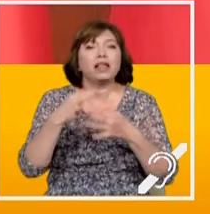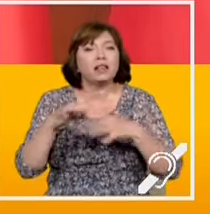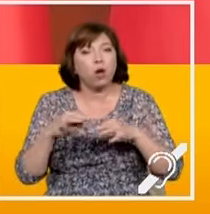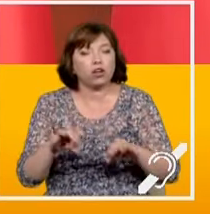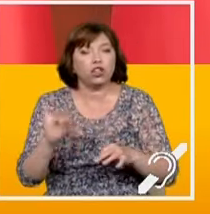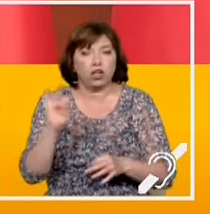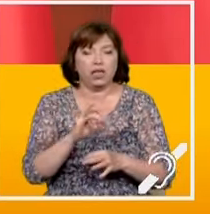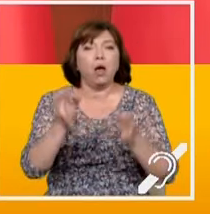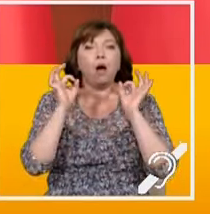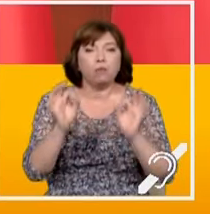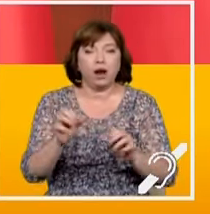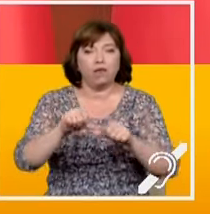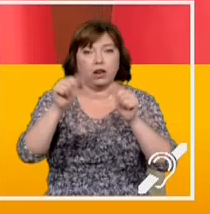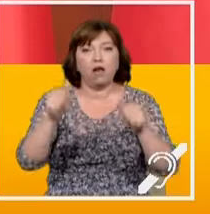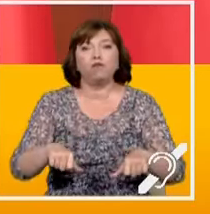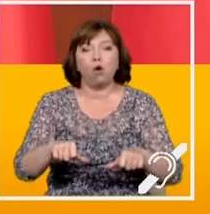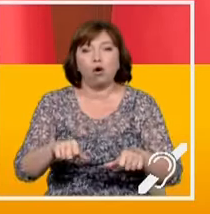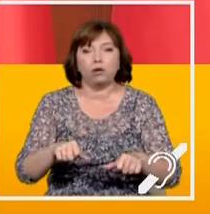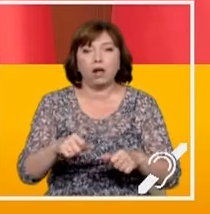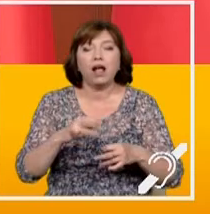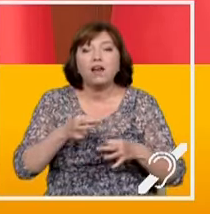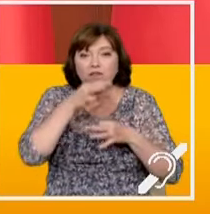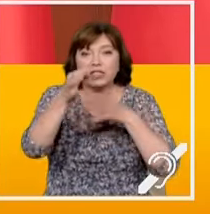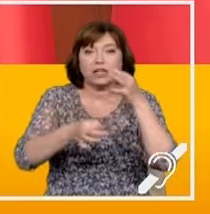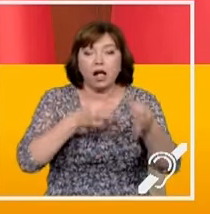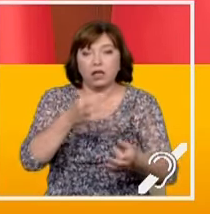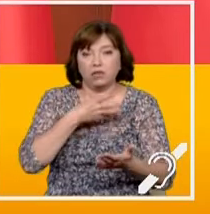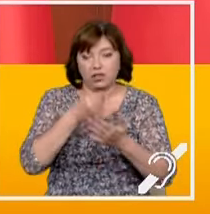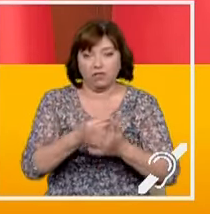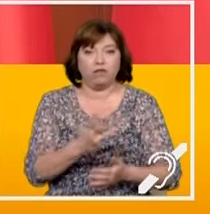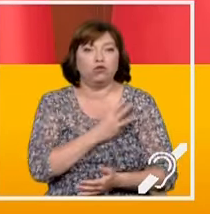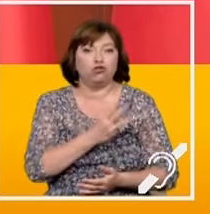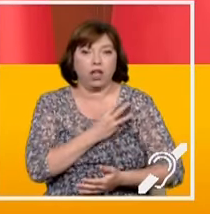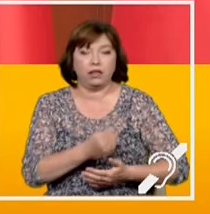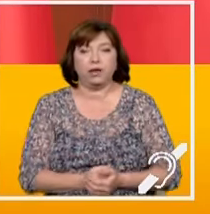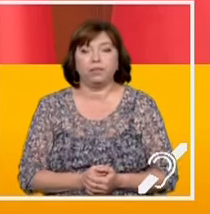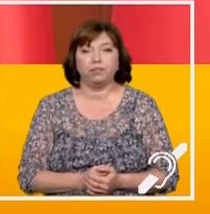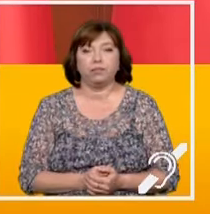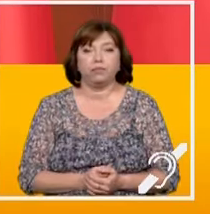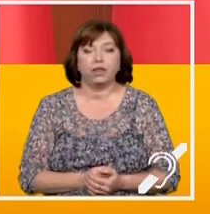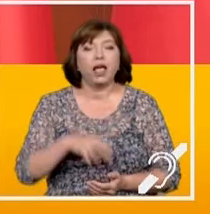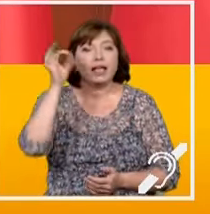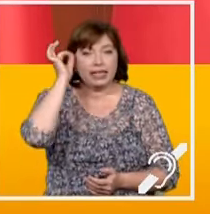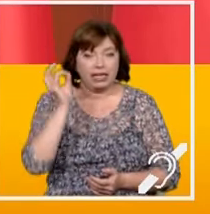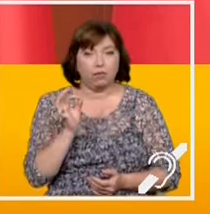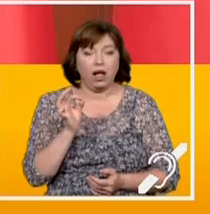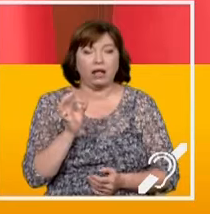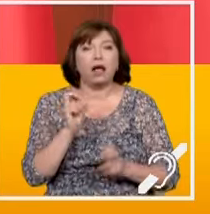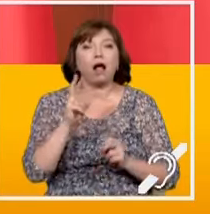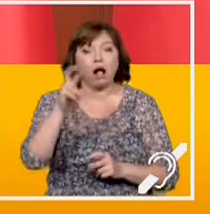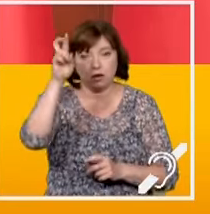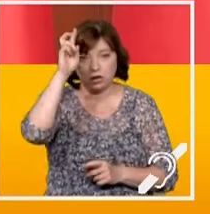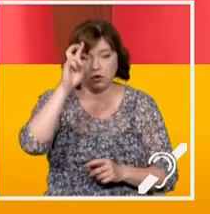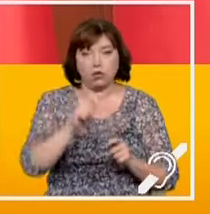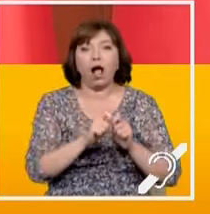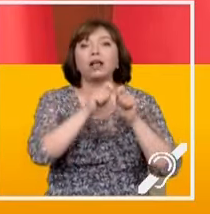și eficientă formă de exprimare a voinței colective. Germania, ca stat